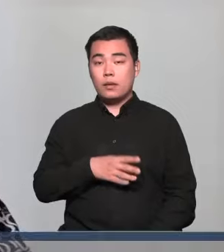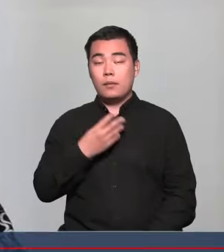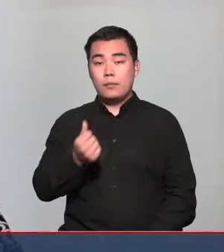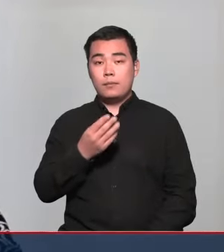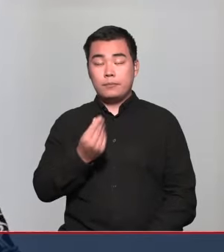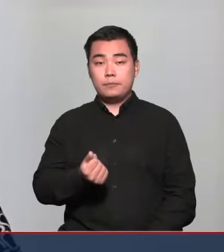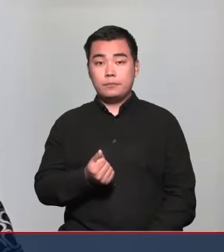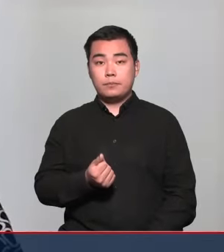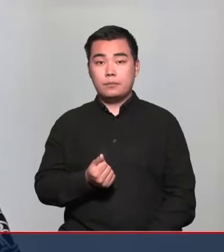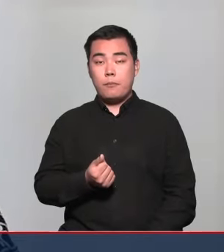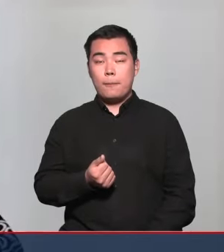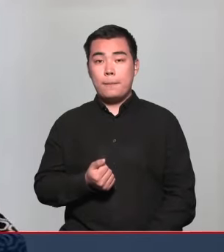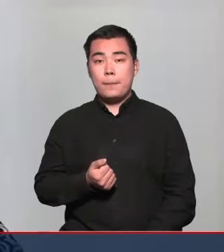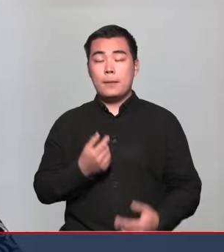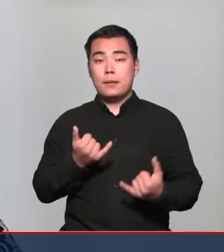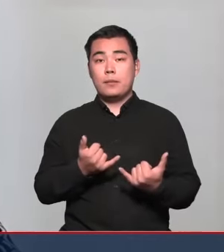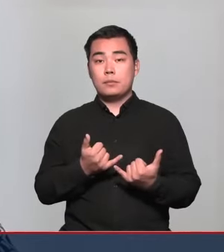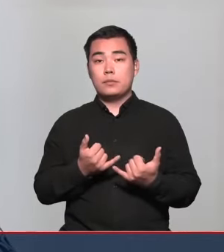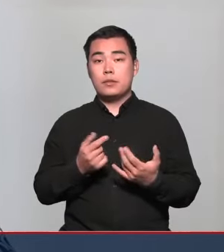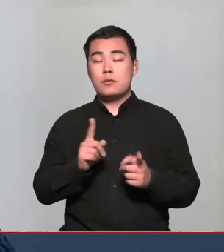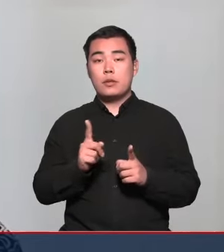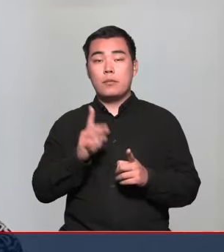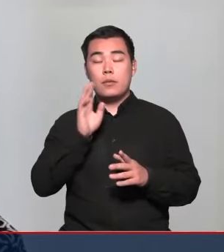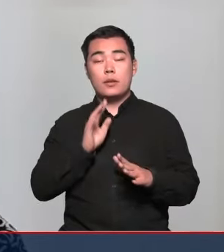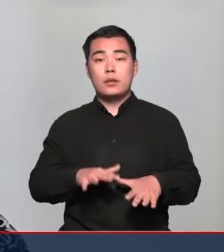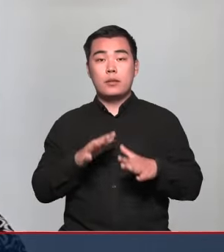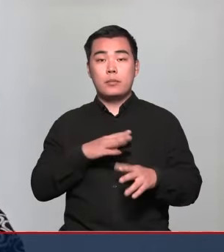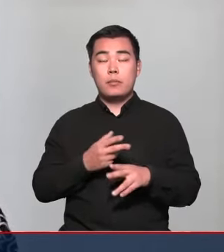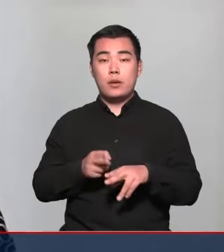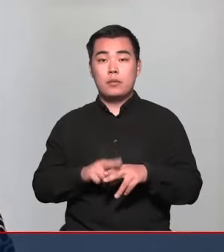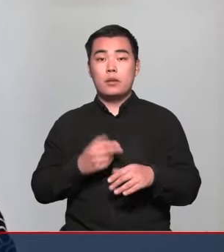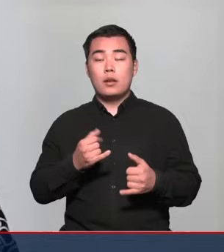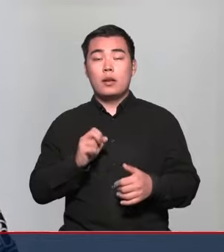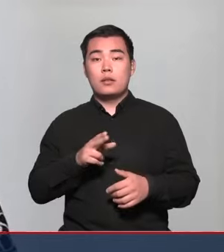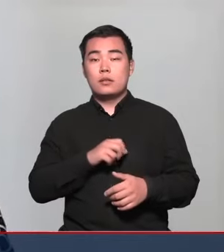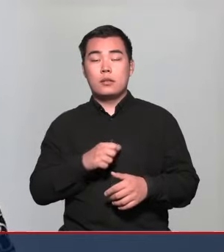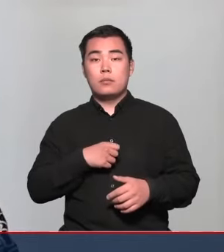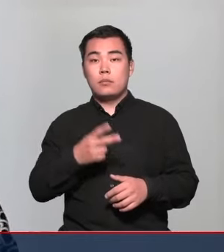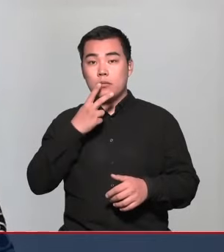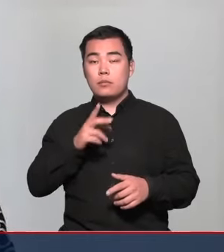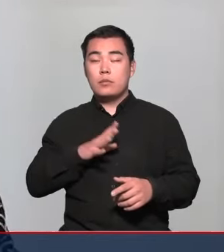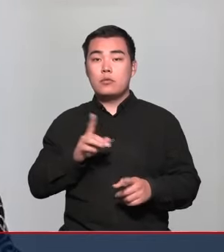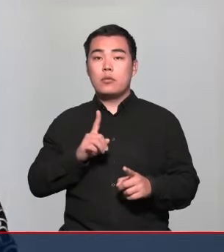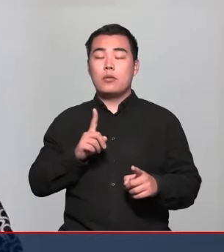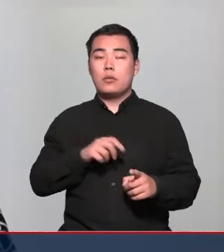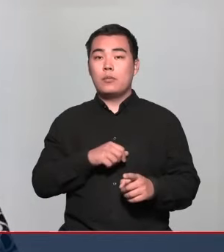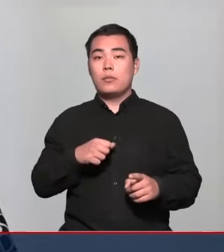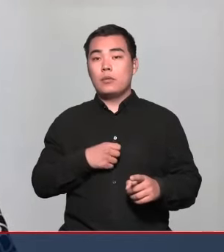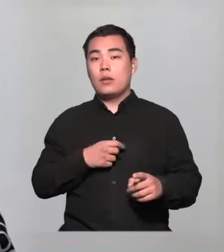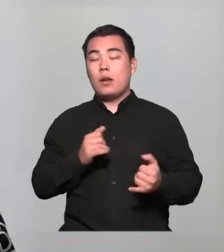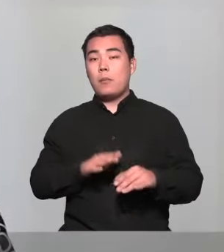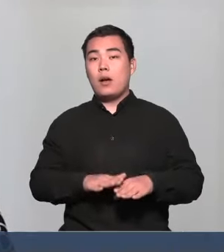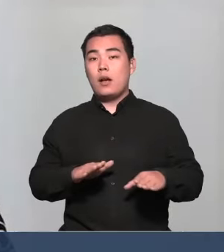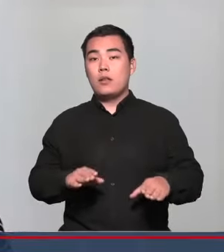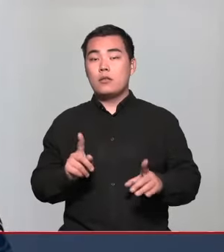биік болды. Сол жыладық, сықтадық. Сосын өзіме кішкене көңілім нетті, мені қояй, қойбай ойлау. Балалар бәрі